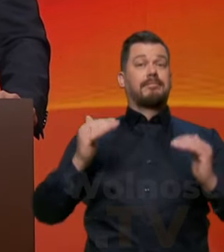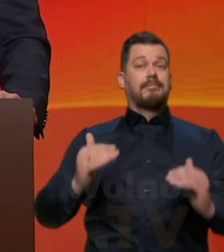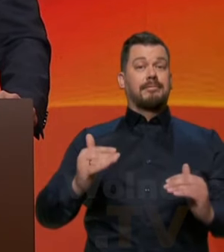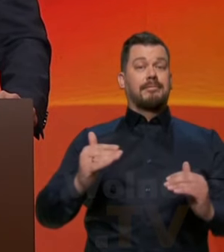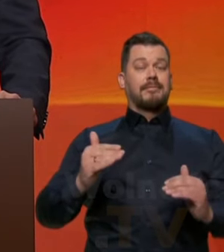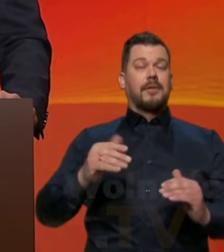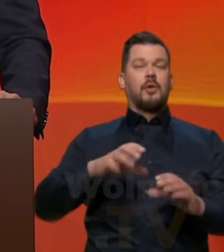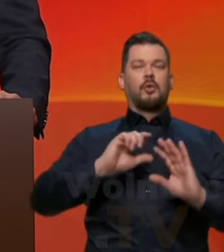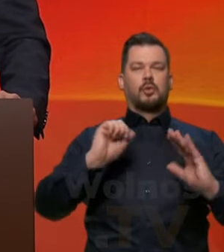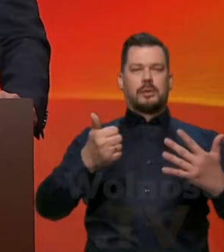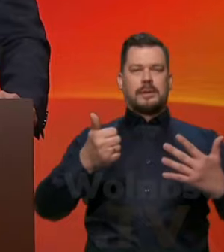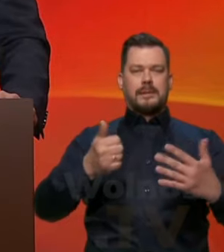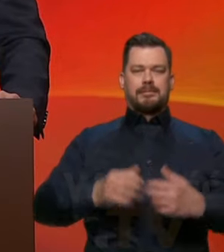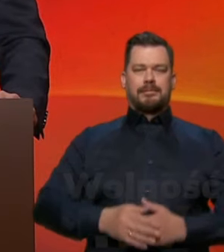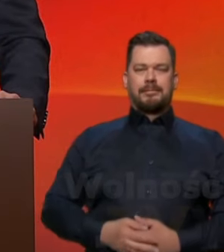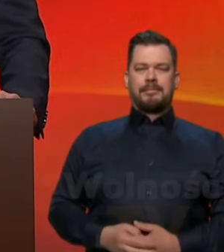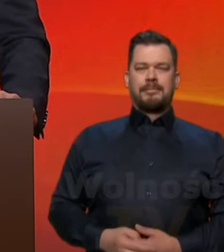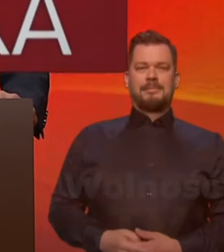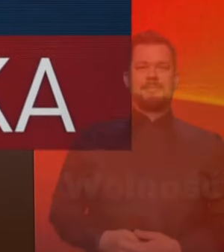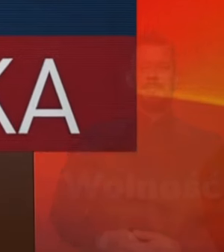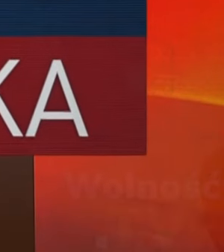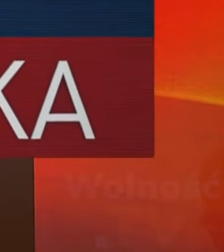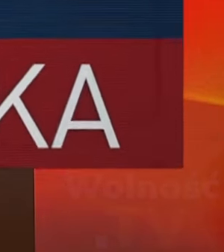kategorii szóstej.